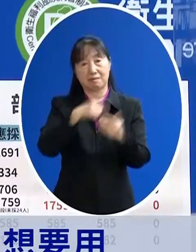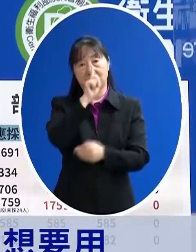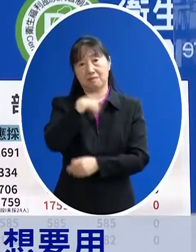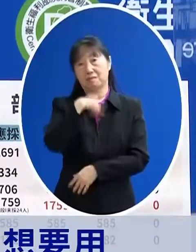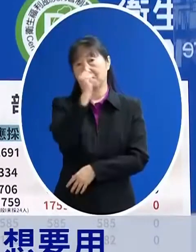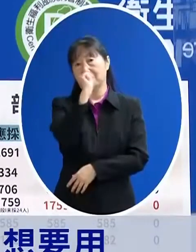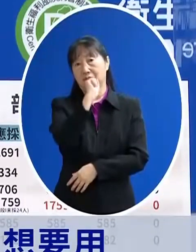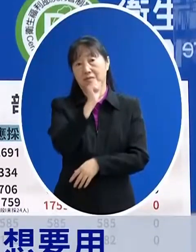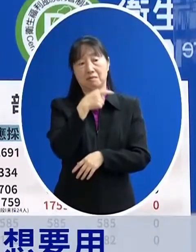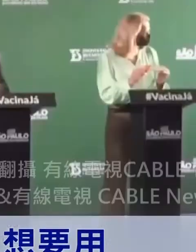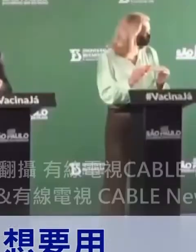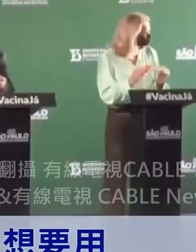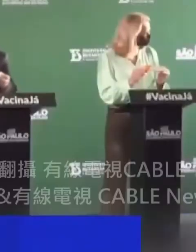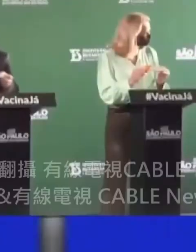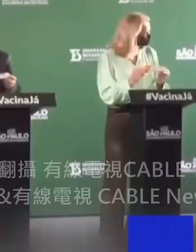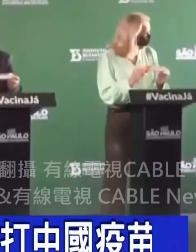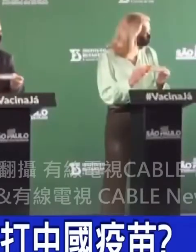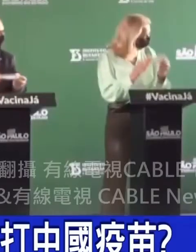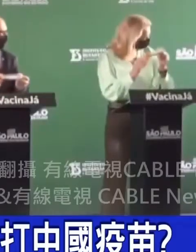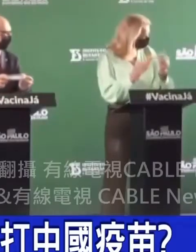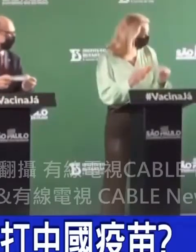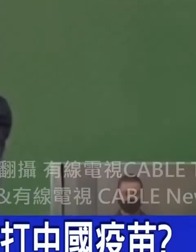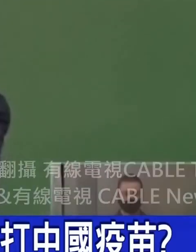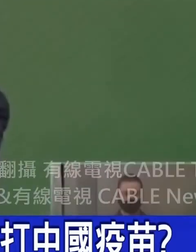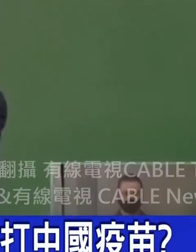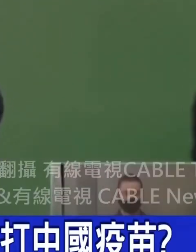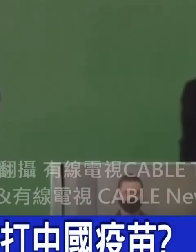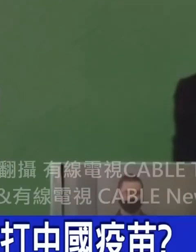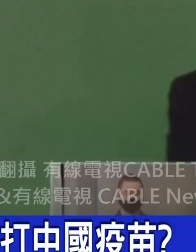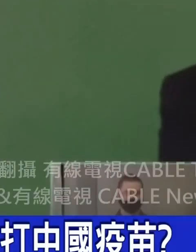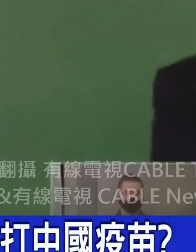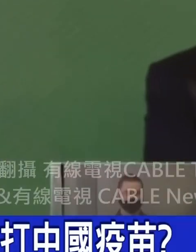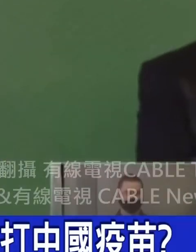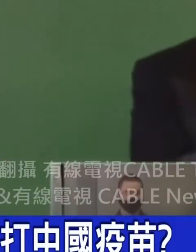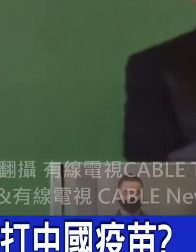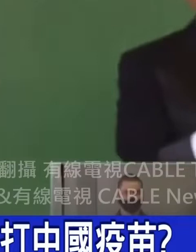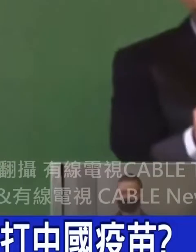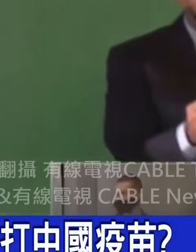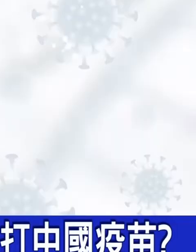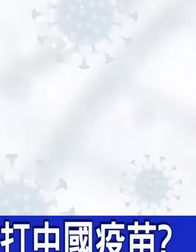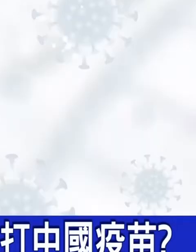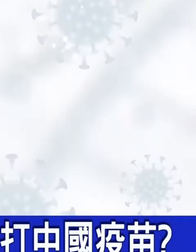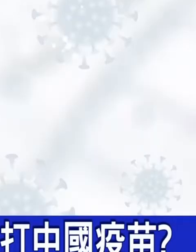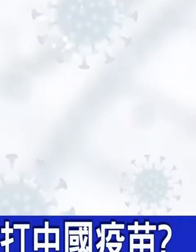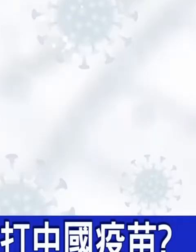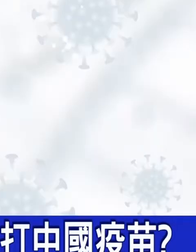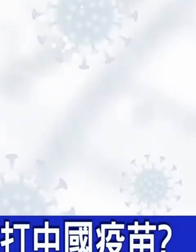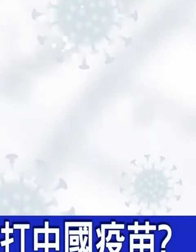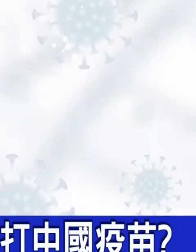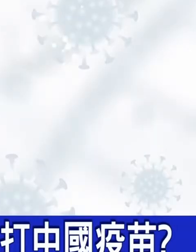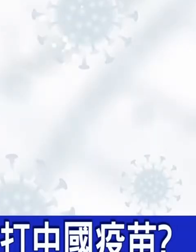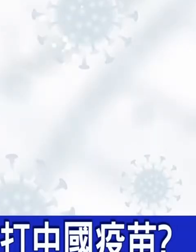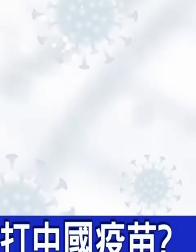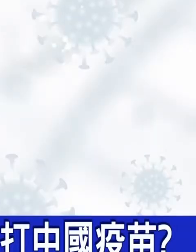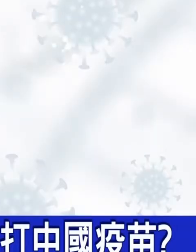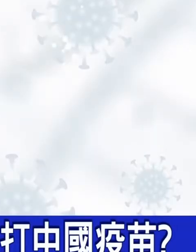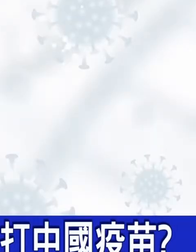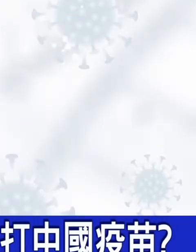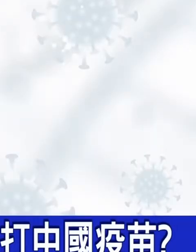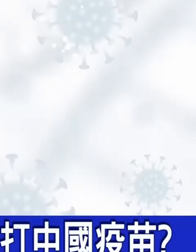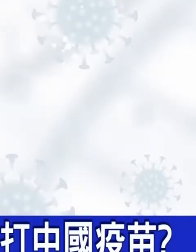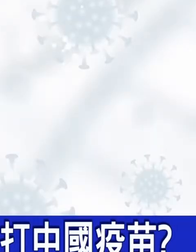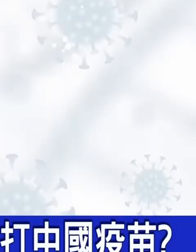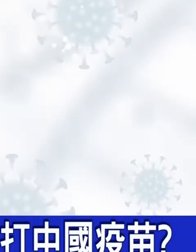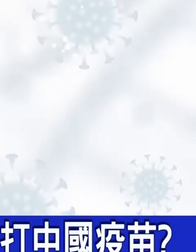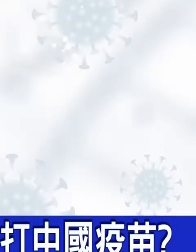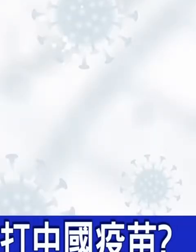多少人想要用了哈。 中国科兴疫苗日前在国际期刊上发表一二期临床试验，虽然提及这支疫苗对